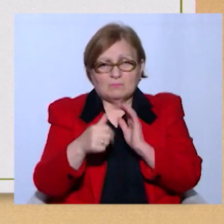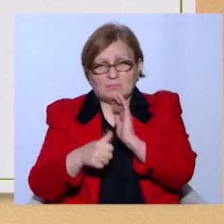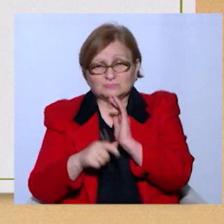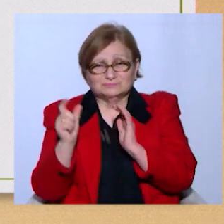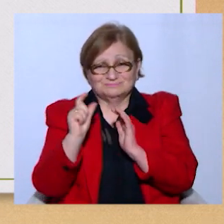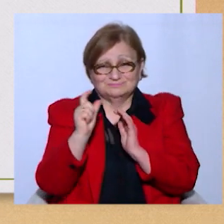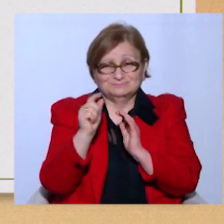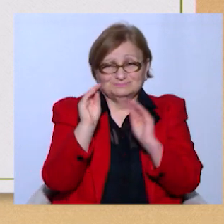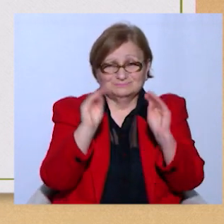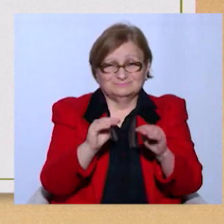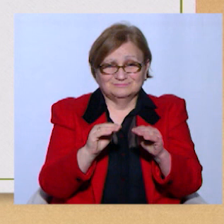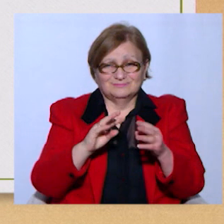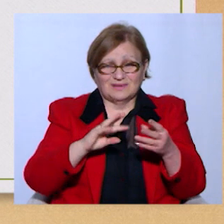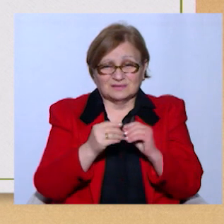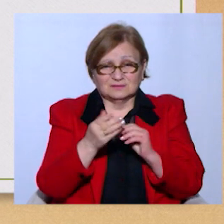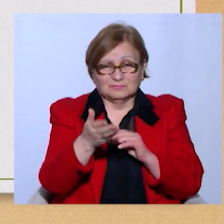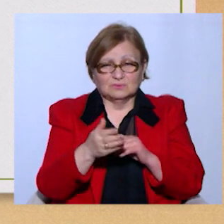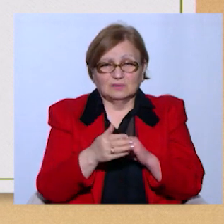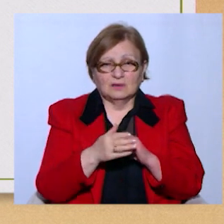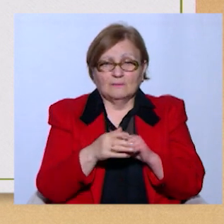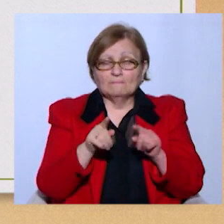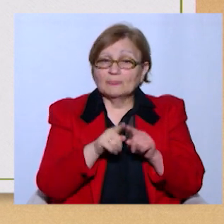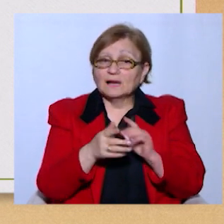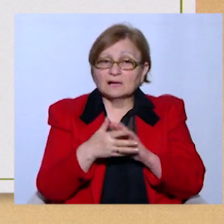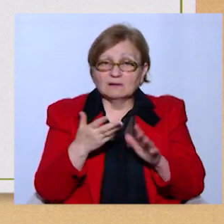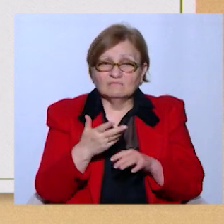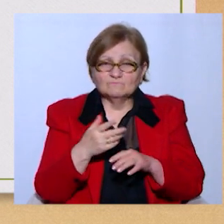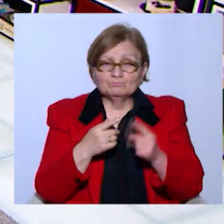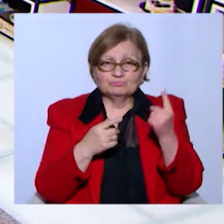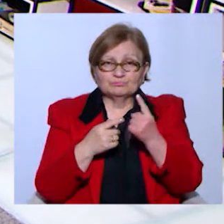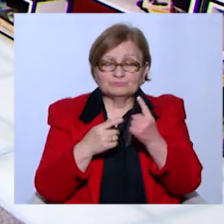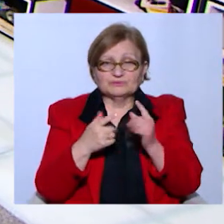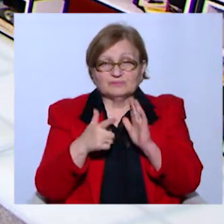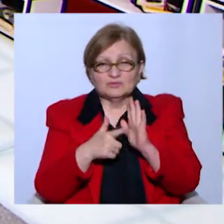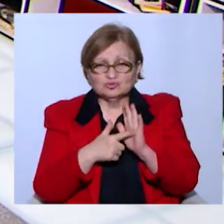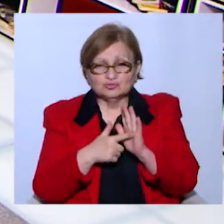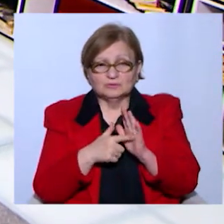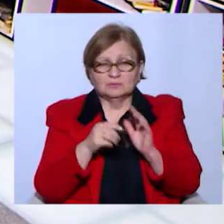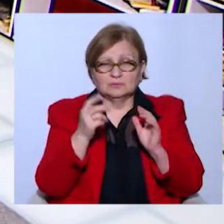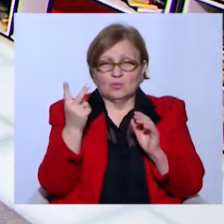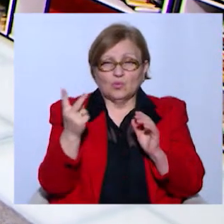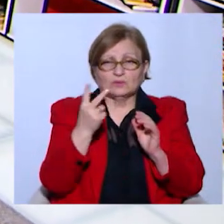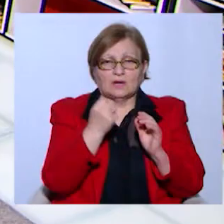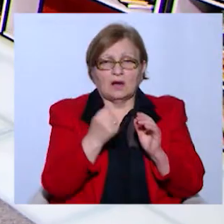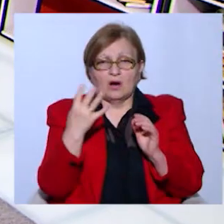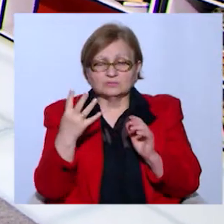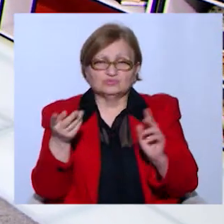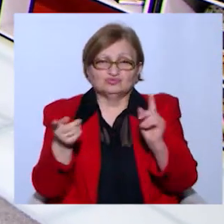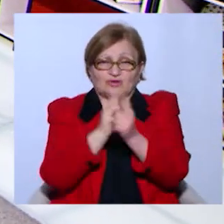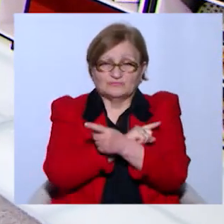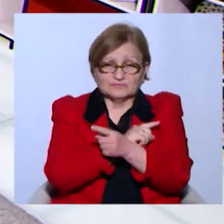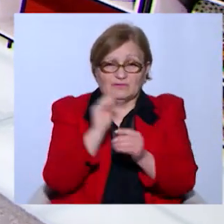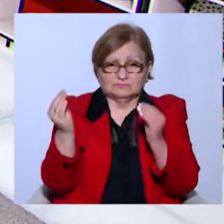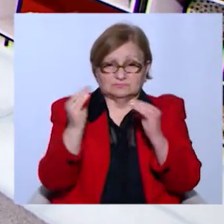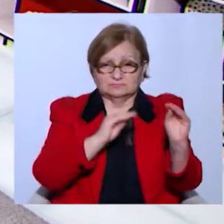საშუალო არითმეტიკულია და პირველი და მეშვიდე წევრის. მაშასადამე პირველი და მეშვიდე შეგვიძლია 2-4 შევცვალოთ, მეორე და